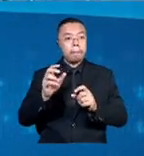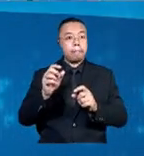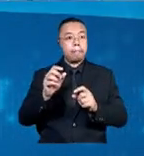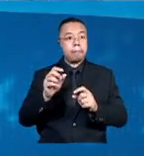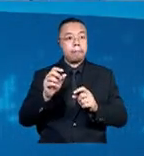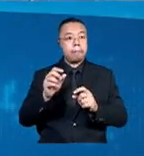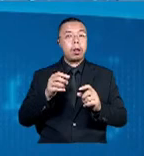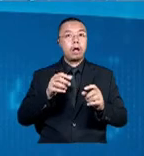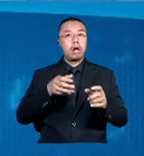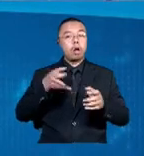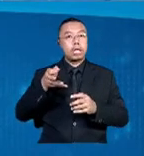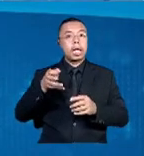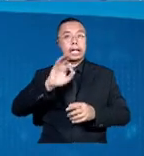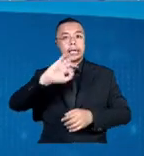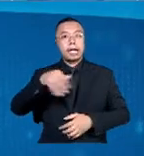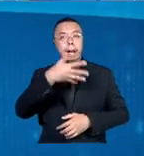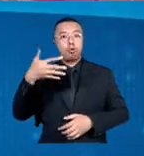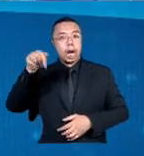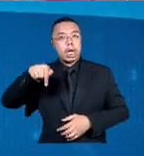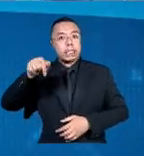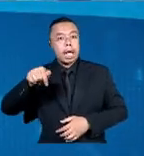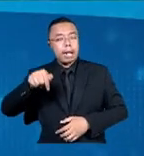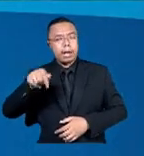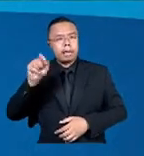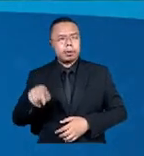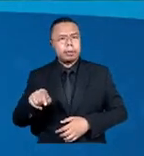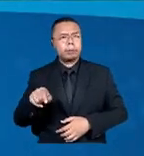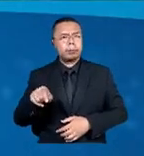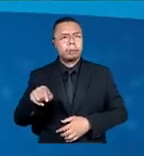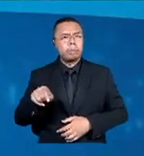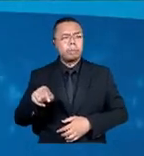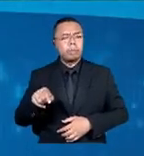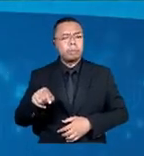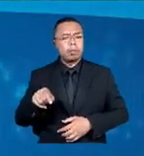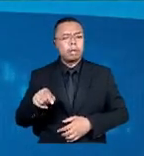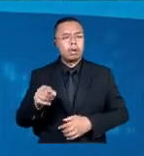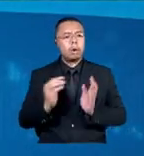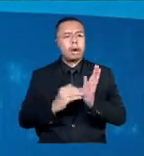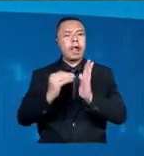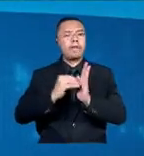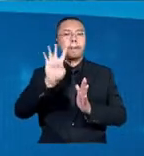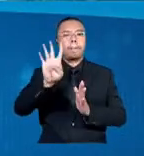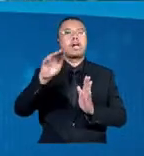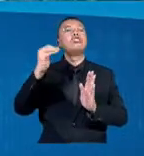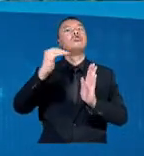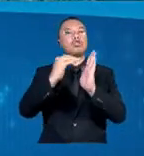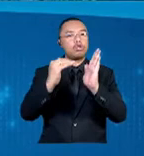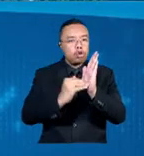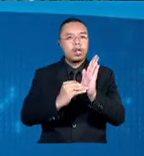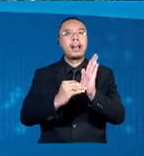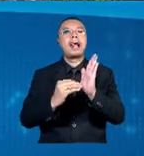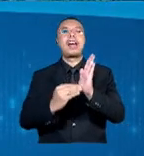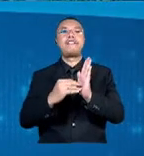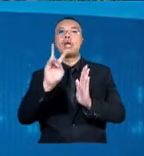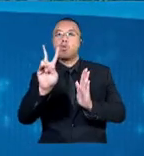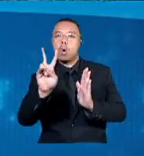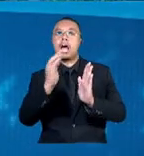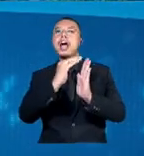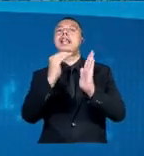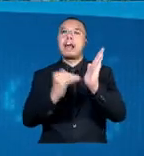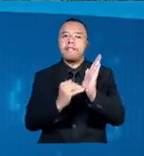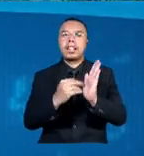Jayapura. Sekarang Kota Jayapura dari level 4 sudah turun pada level 2, menuju